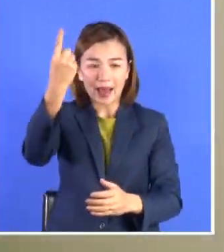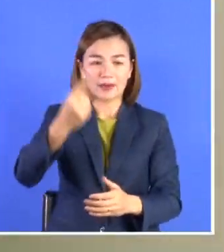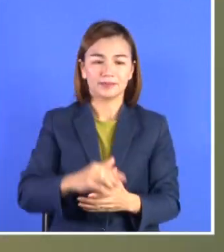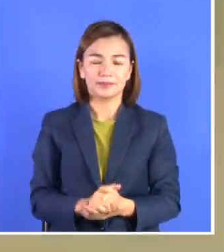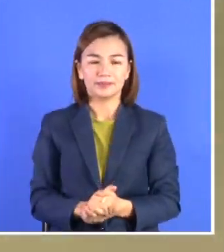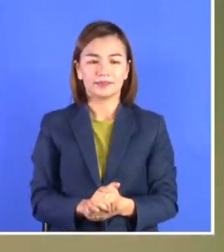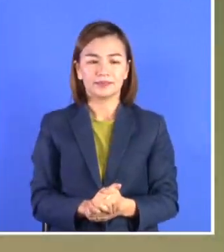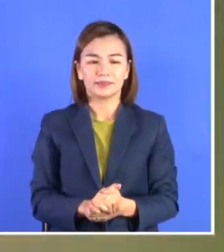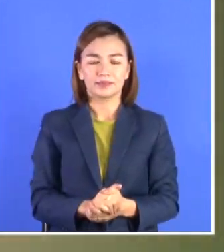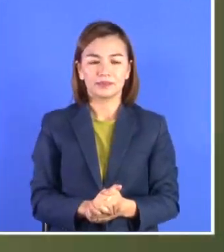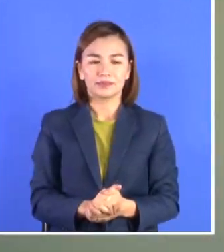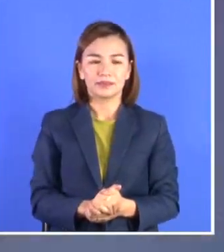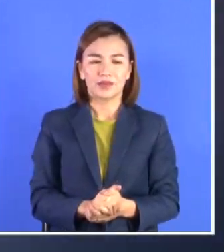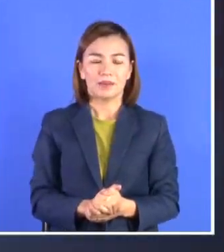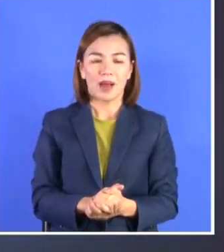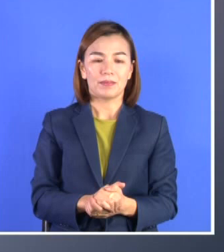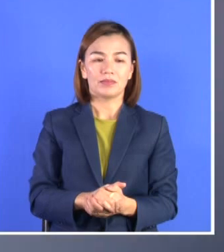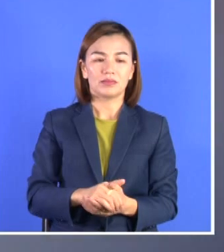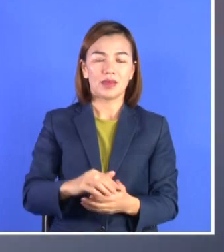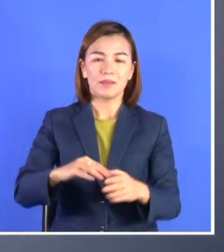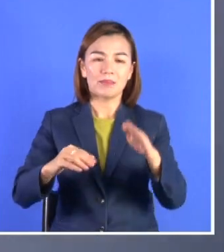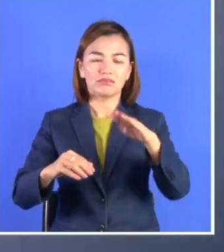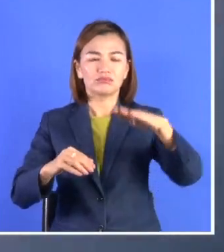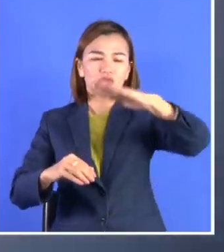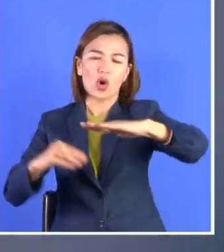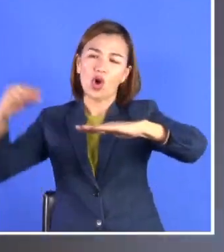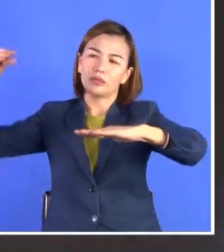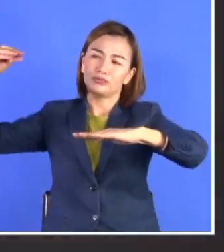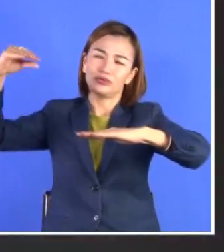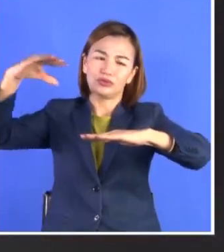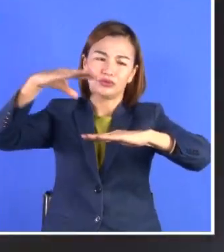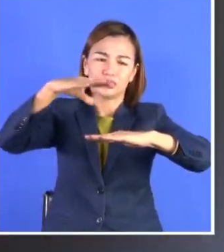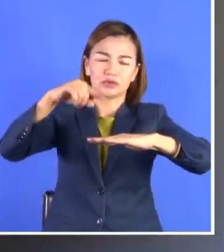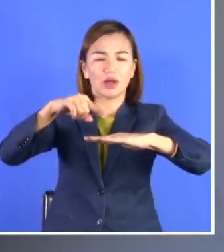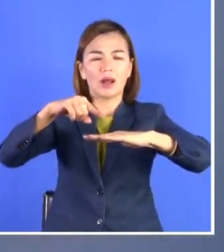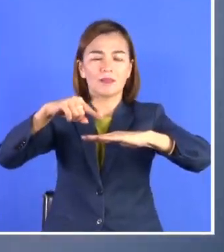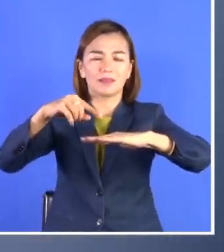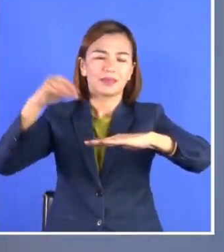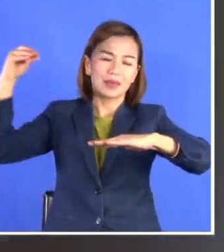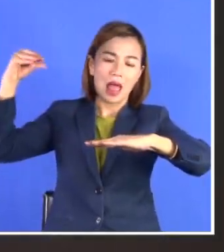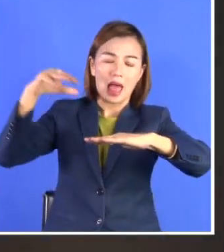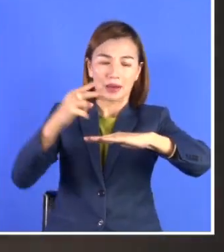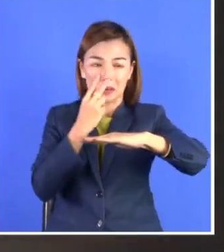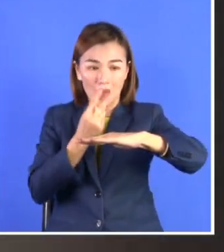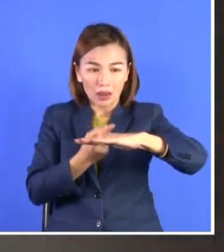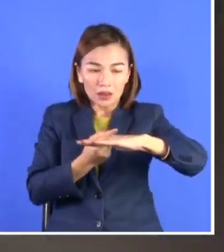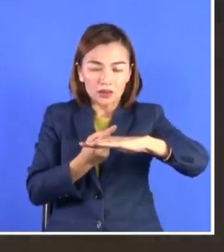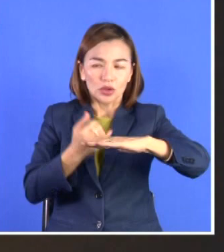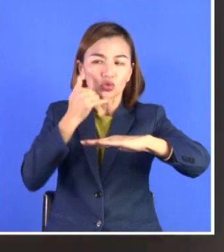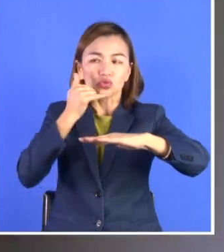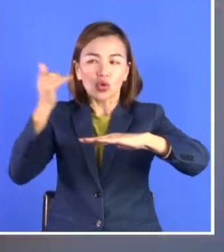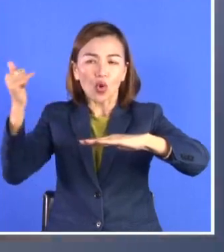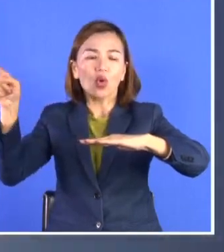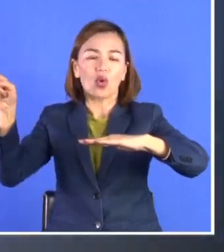แล้วมันนอนนิ่งๆตอนแรกมันอาบแดดอยู่นะคะแต่มันปล่อยให้มันนอนอาบแดดอยู่เฉยไม่ได้ก็ต้องแจ้งเจ้าหน้าที่เขาม